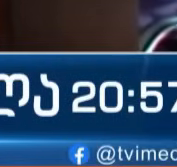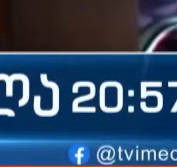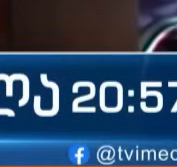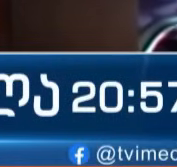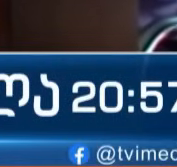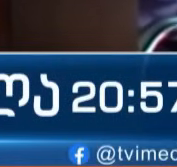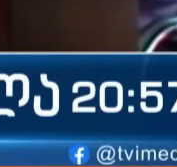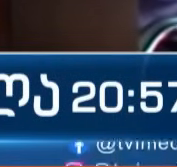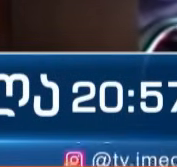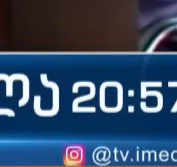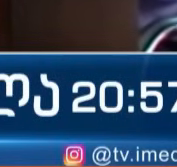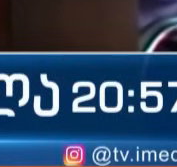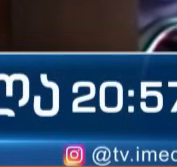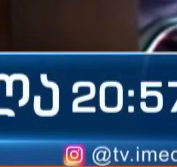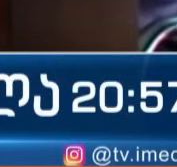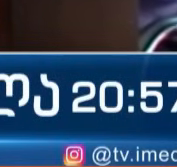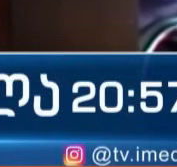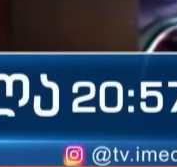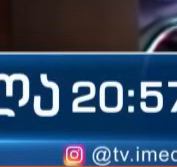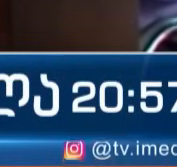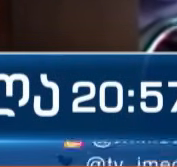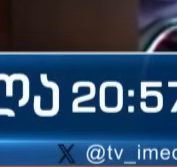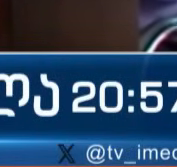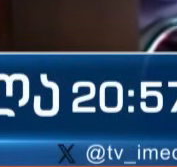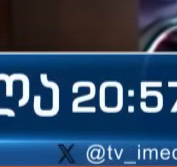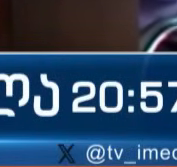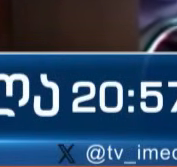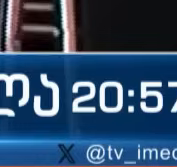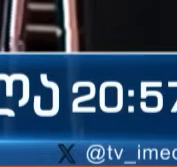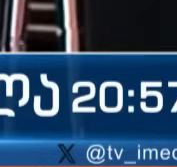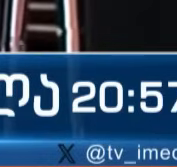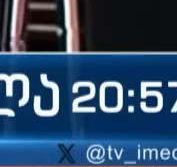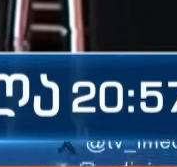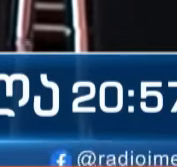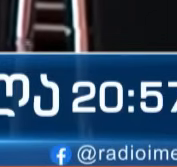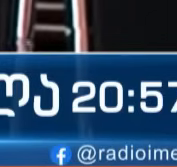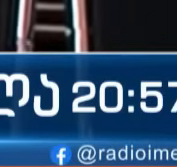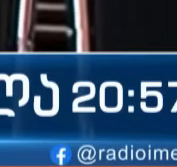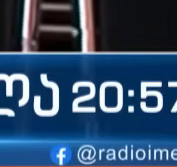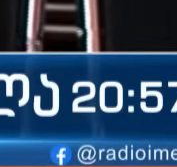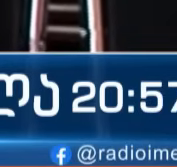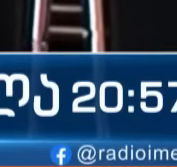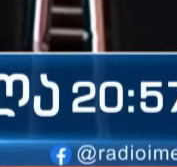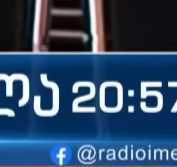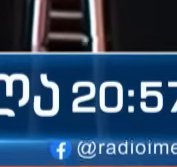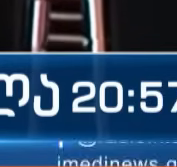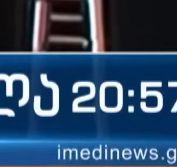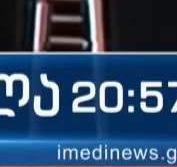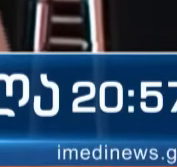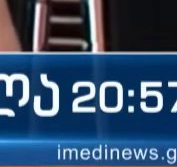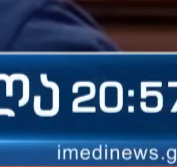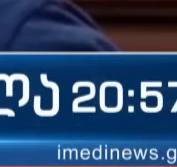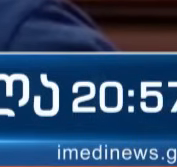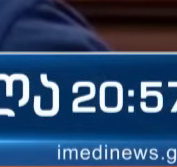evropis chempionis titulebi iqo merve mozvevis parlamentis tsevri sportisa da akhalgazrdul sakmeta komitetis tamjdomaris